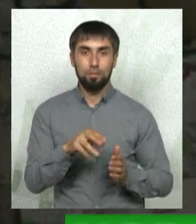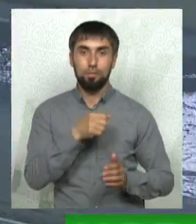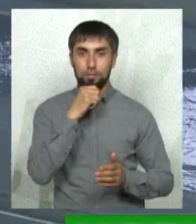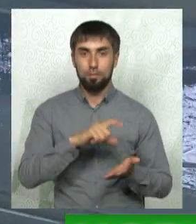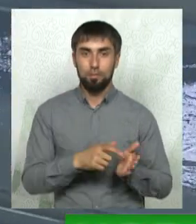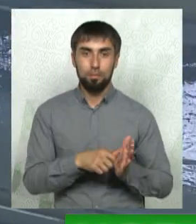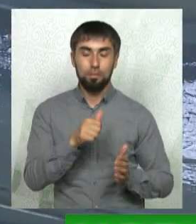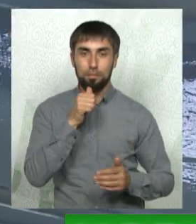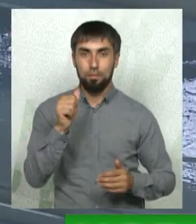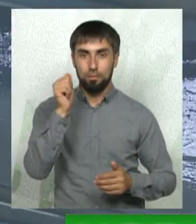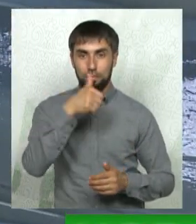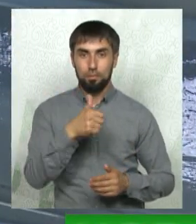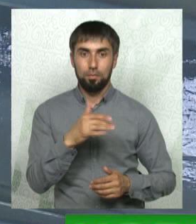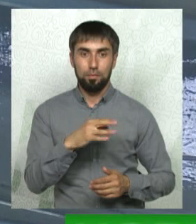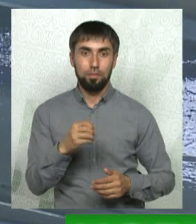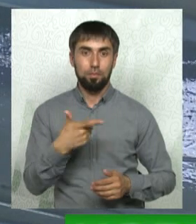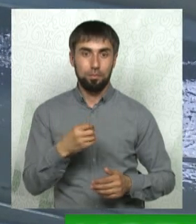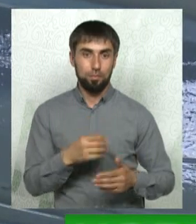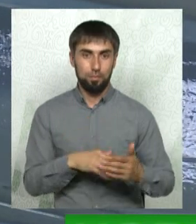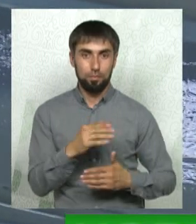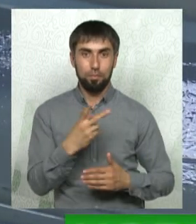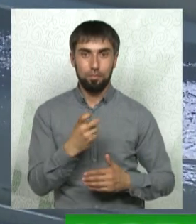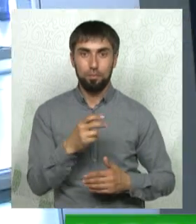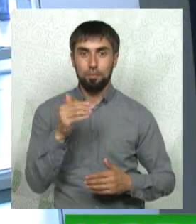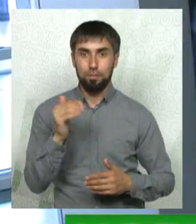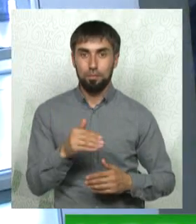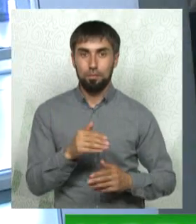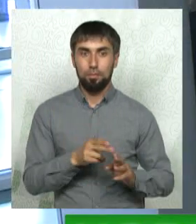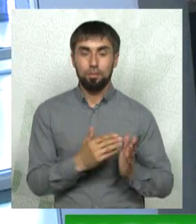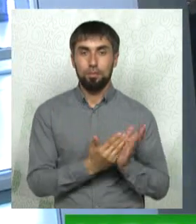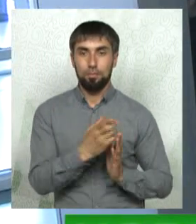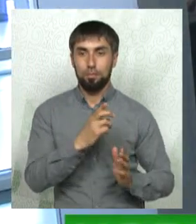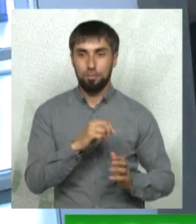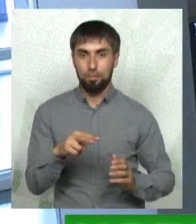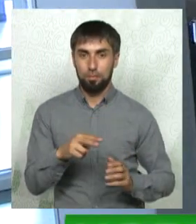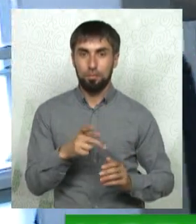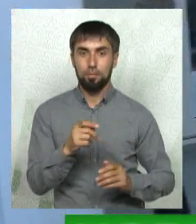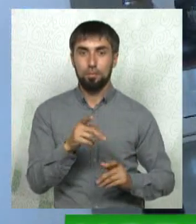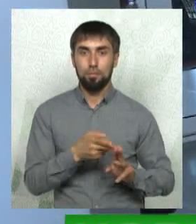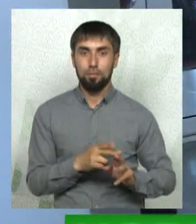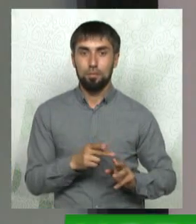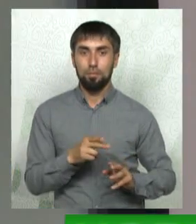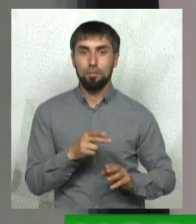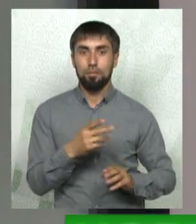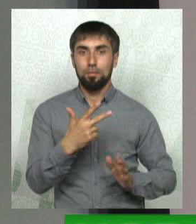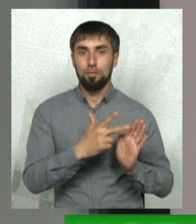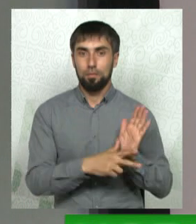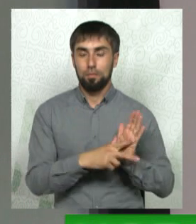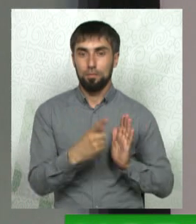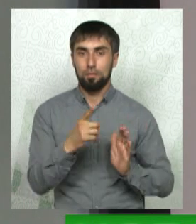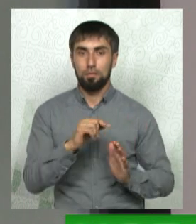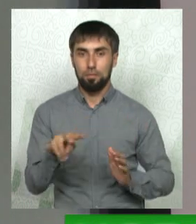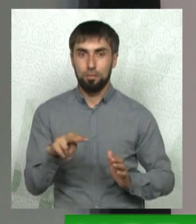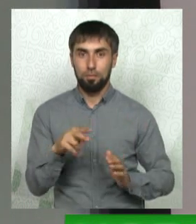старшеклассники прошлого года. Кое-где даже лучше. Более 200 тысяч высокобальников – это те, кто перешагнул оценку в 81